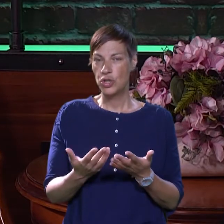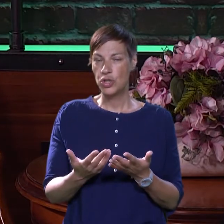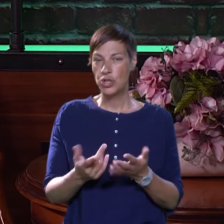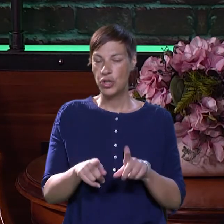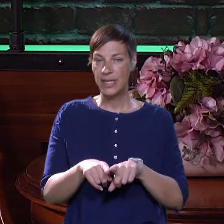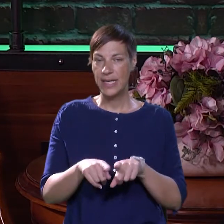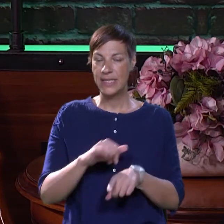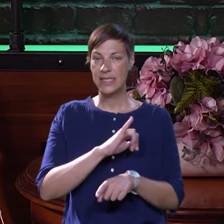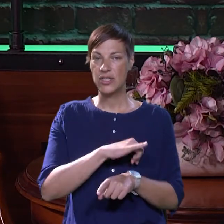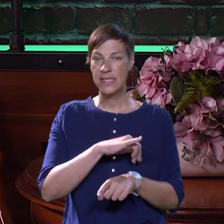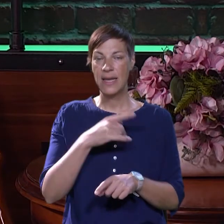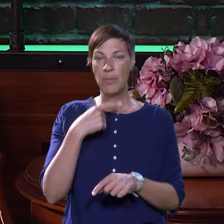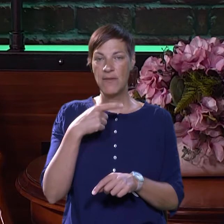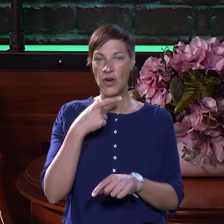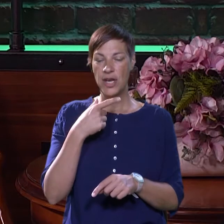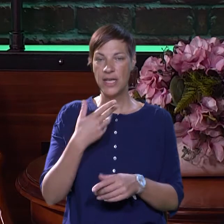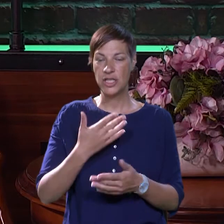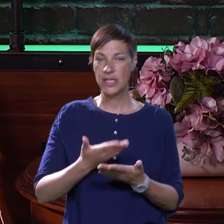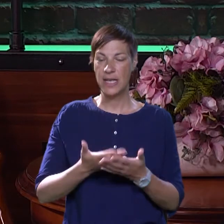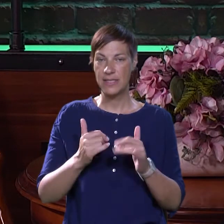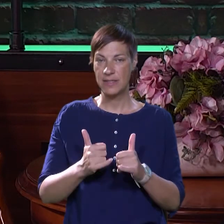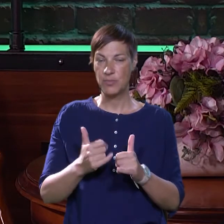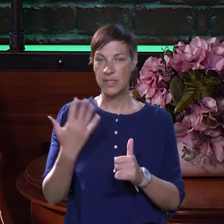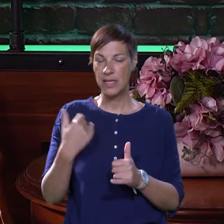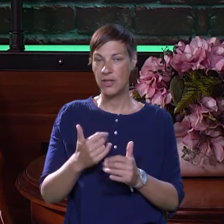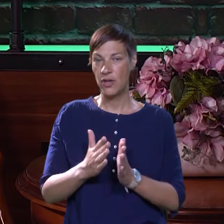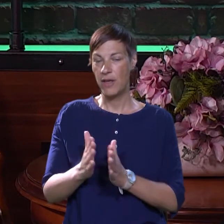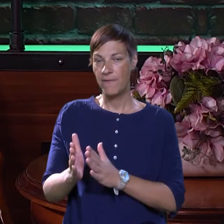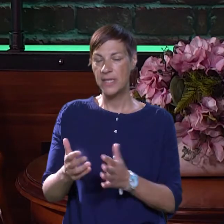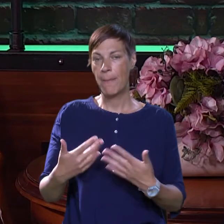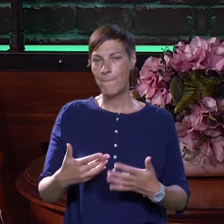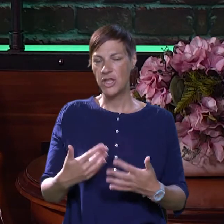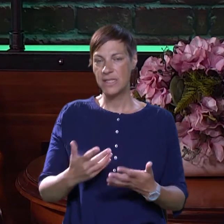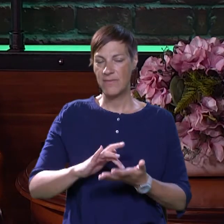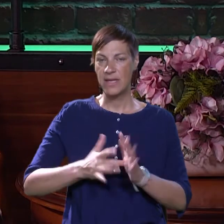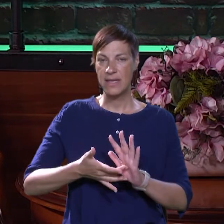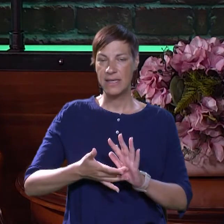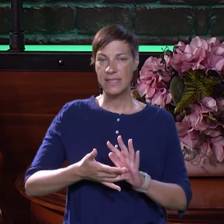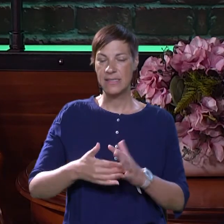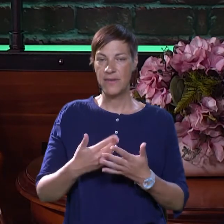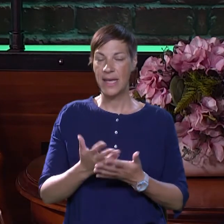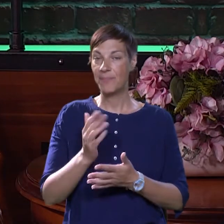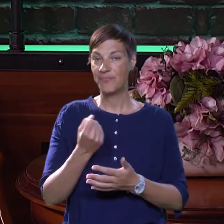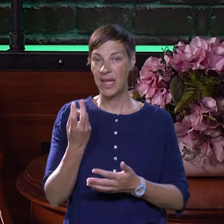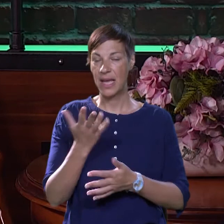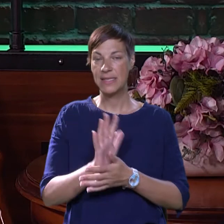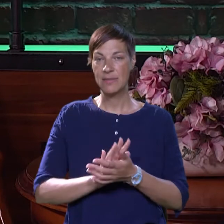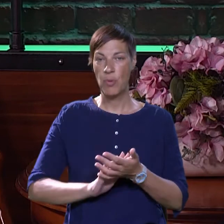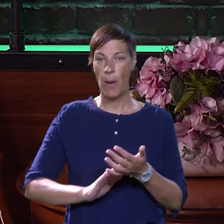možda jako isto zanimljivo reći da smo upravo sad u jednoj fazi pojednostavljivanja toga svega, jer kad smo to